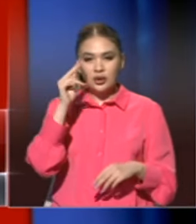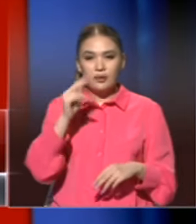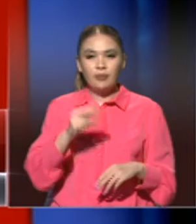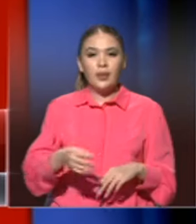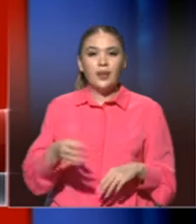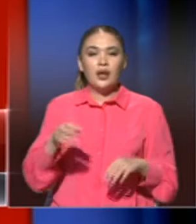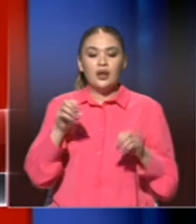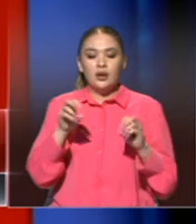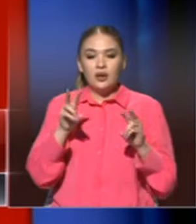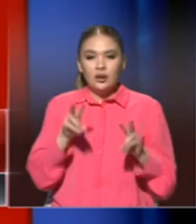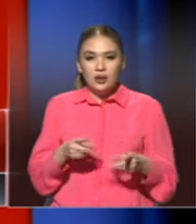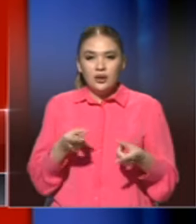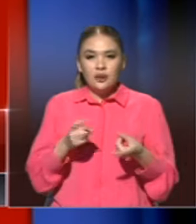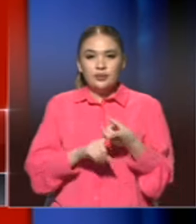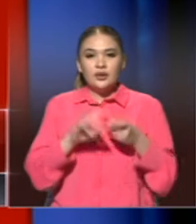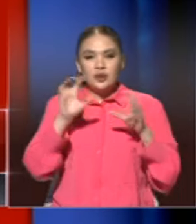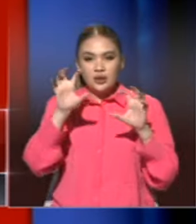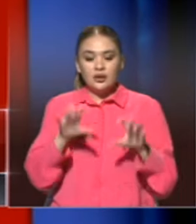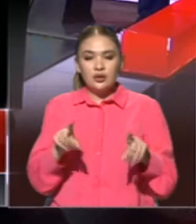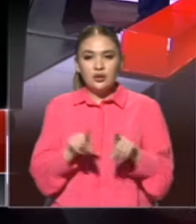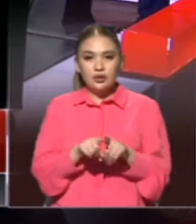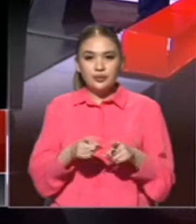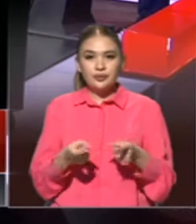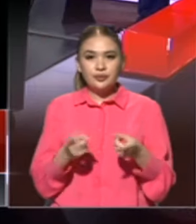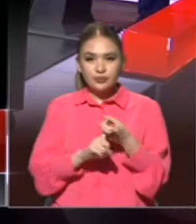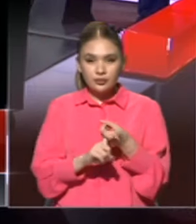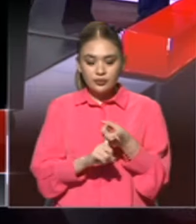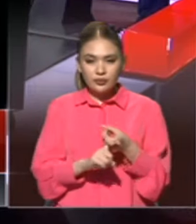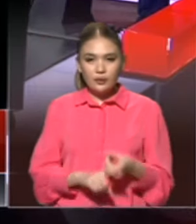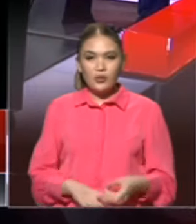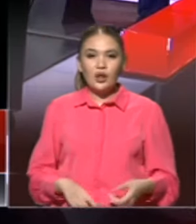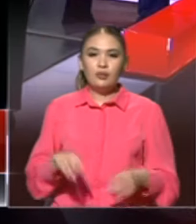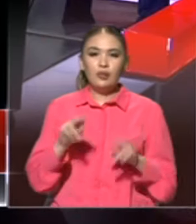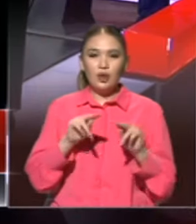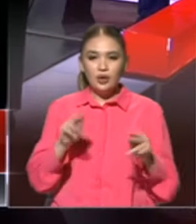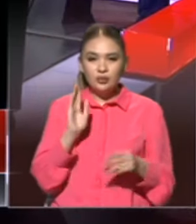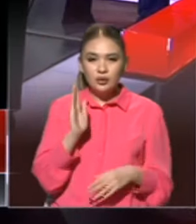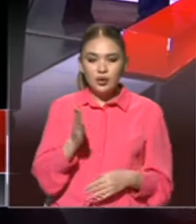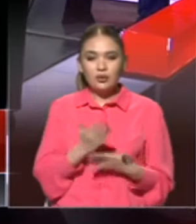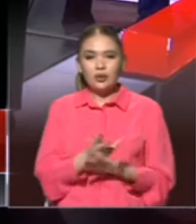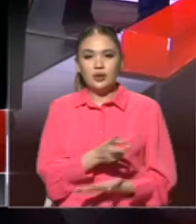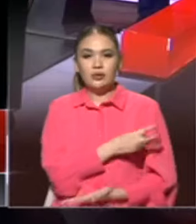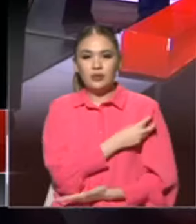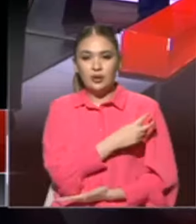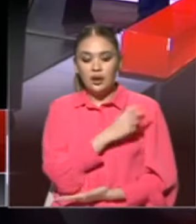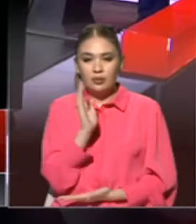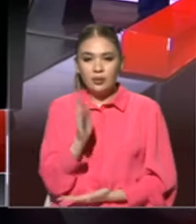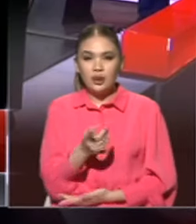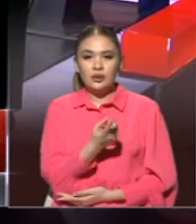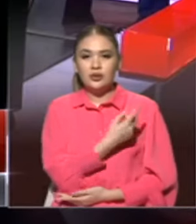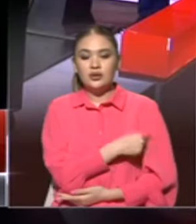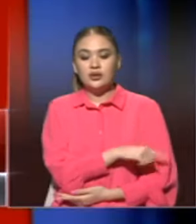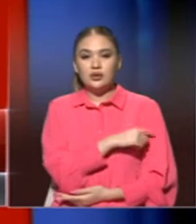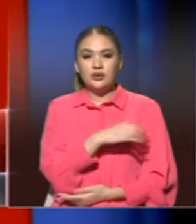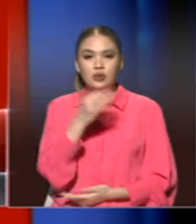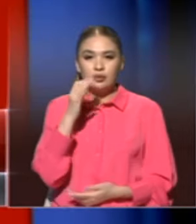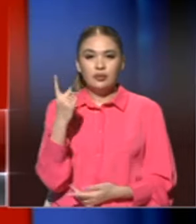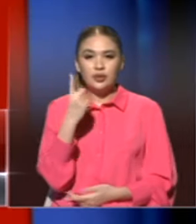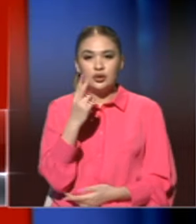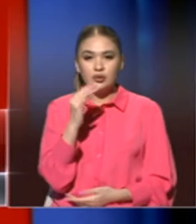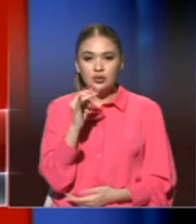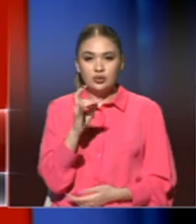анықтайды. Бұл да заң жүзінде енгізілді. Мұғалім бола ала ма, дәрігер бола алмай ма деген сияқты. Иә, мысалы, өздеріңіз білесіздер, медициналық мамандықтарда бірінші курстан